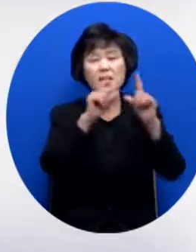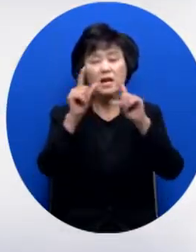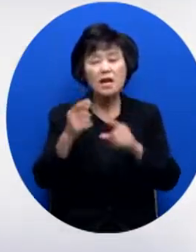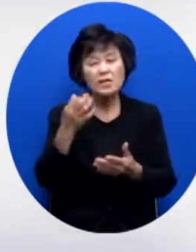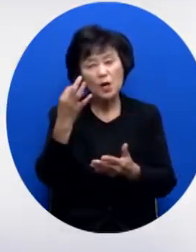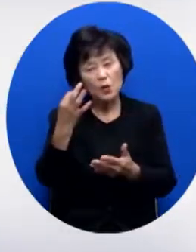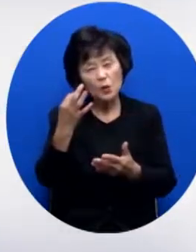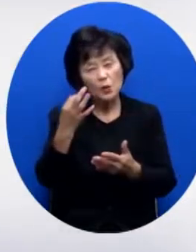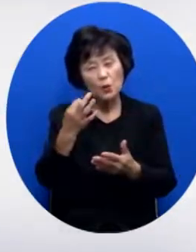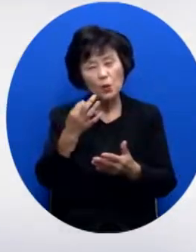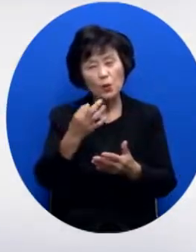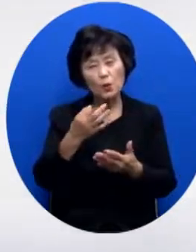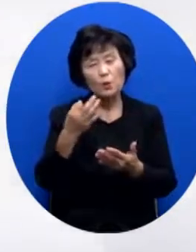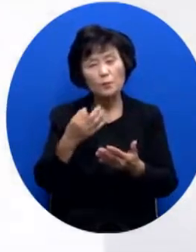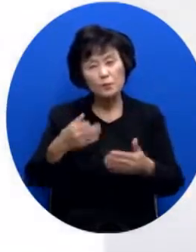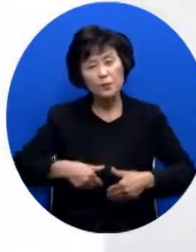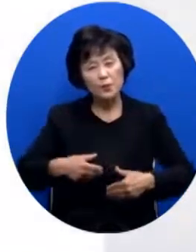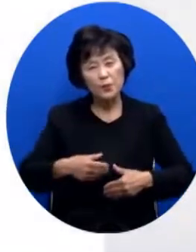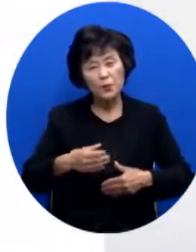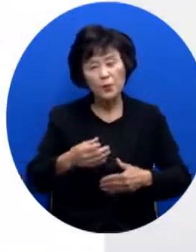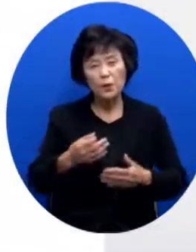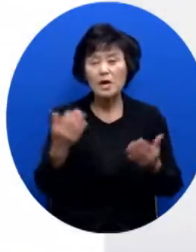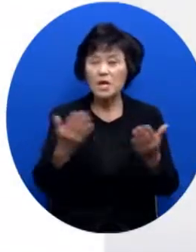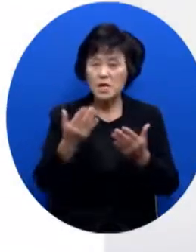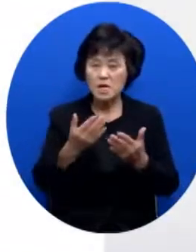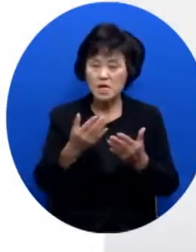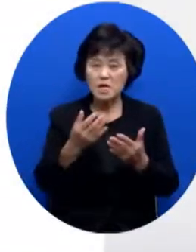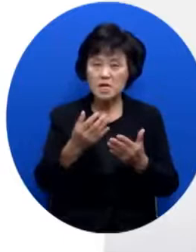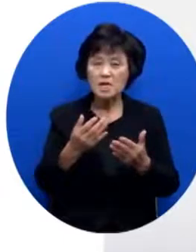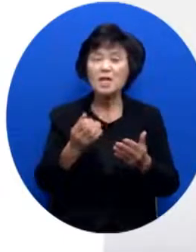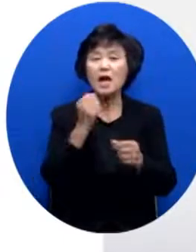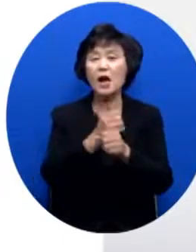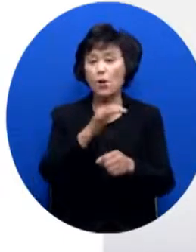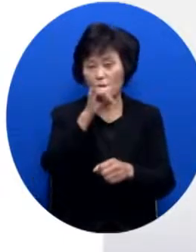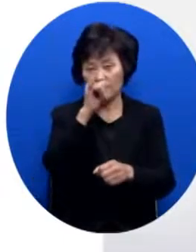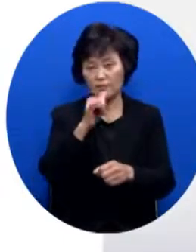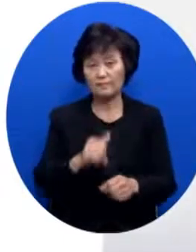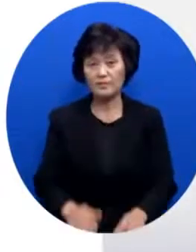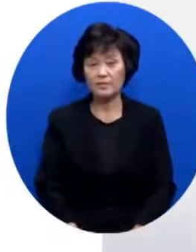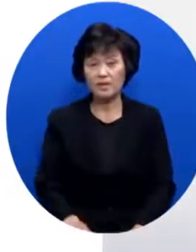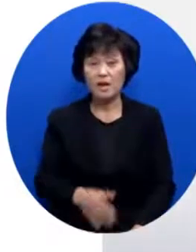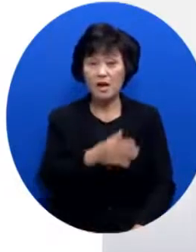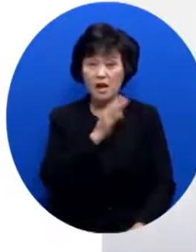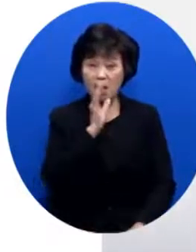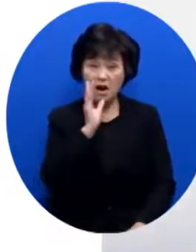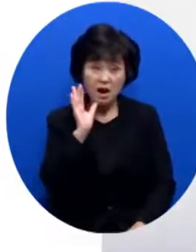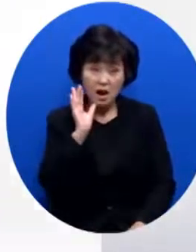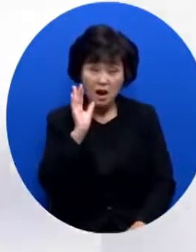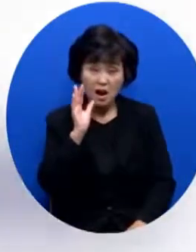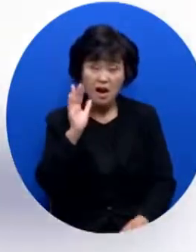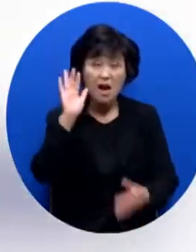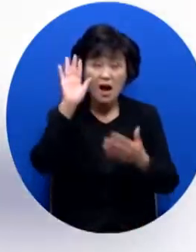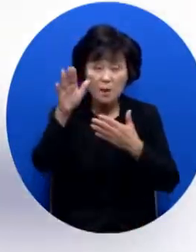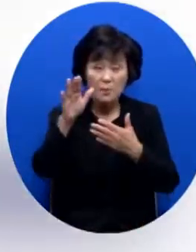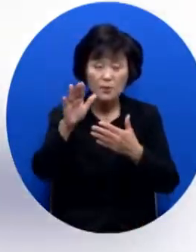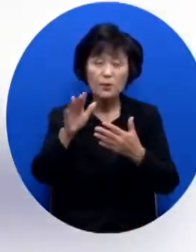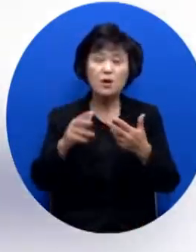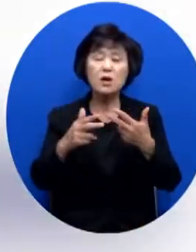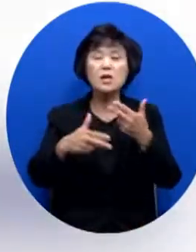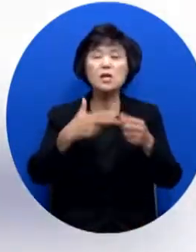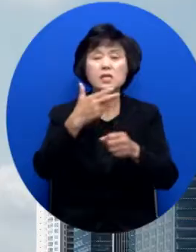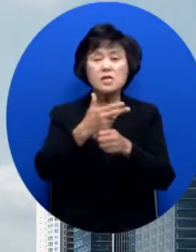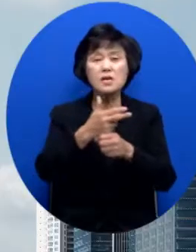취업을 원하는 것으로 집계됐습니다. 우리나라가 고령 사회에서 초고령 사회로 도달하기까지 7년에 불과하다는 전망도 나오고 있습니다.